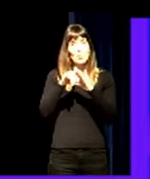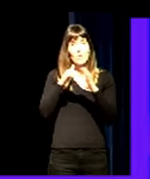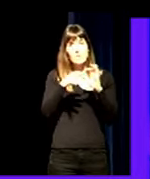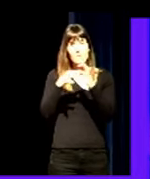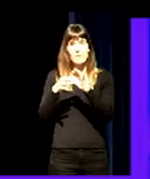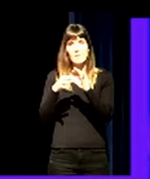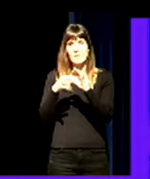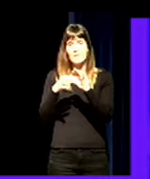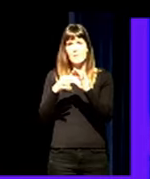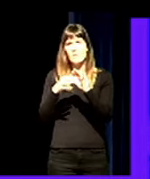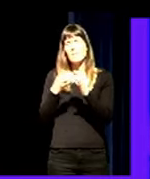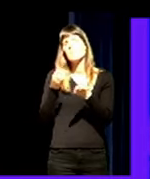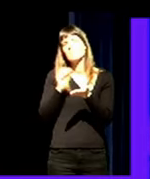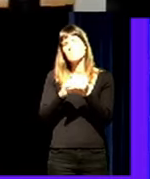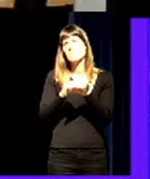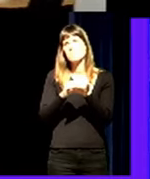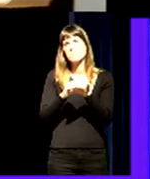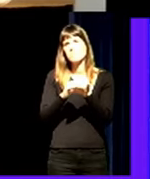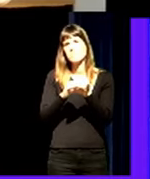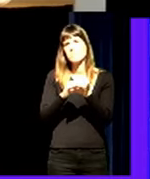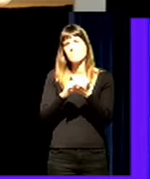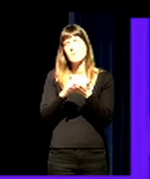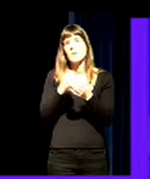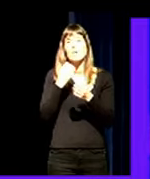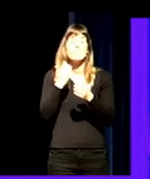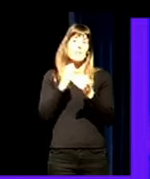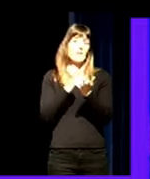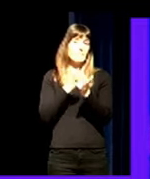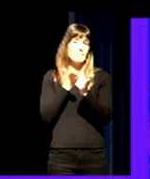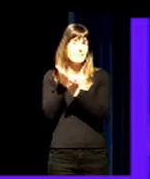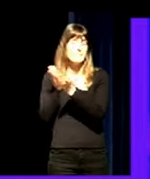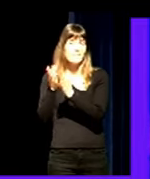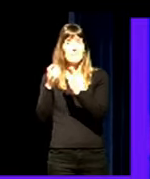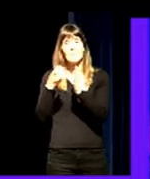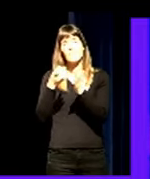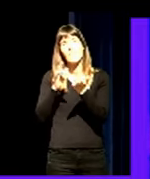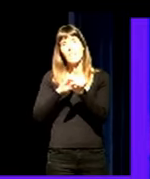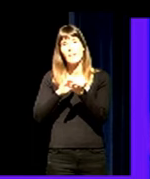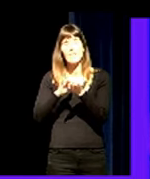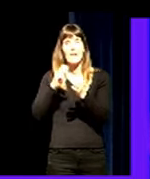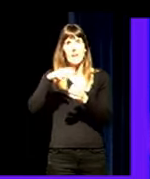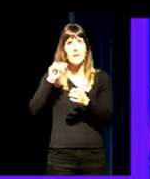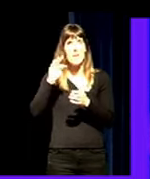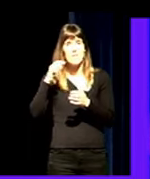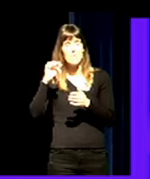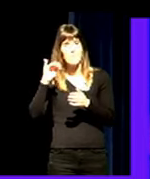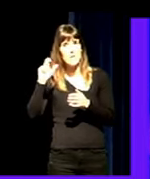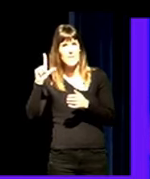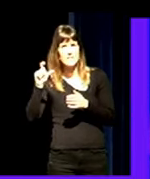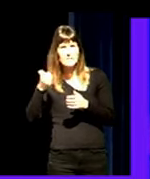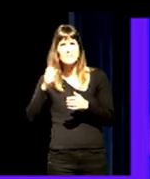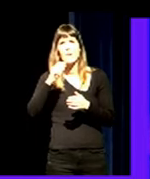baita ere zartu aldetzakegu, pues, bestelako kanal digitalak, adibidez Netflix, HBO, Disney Plus, eta, bueno, batez